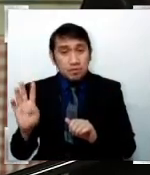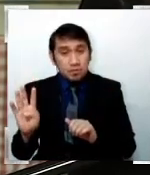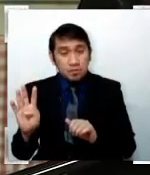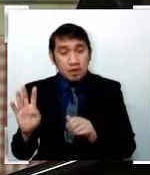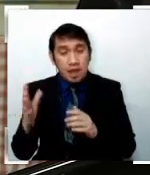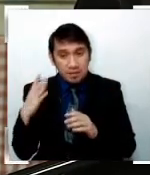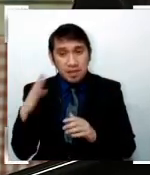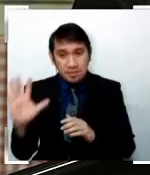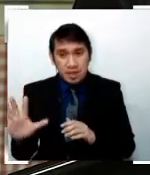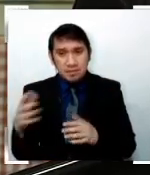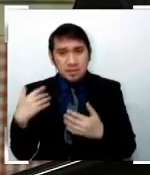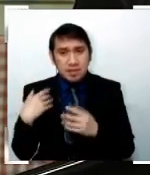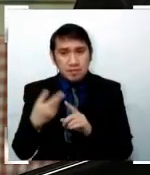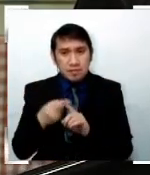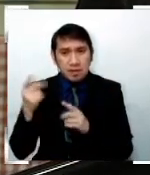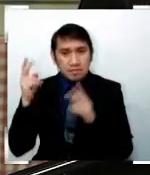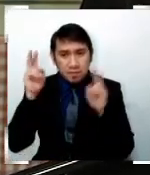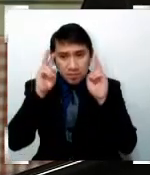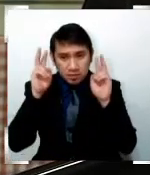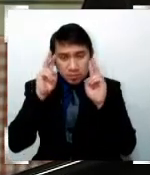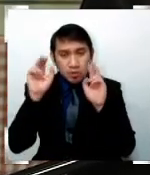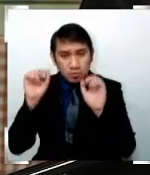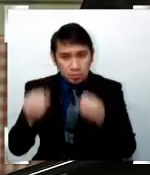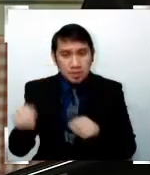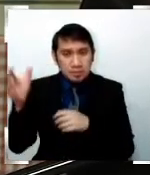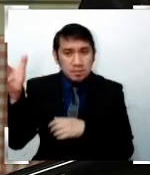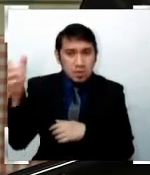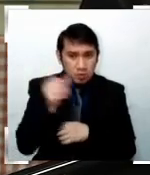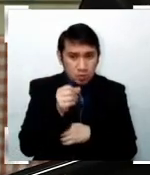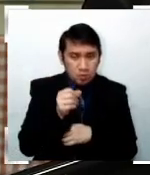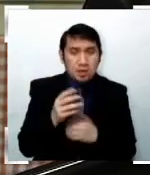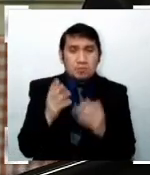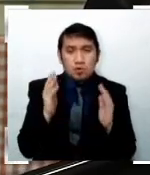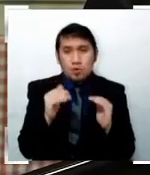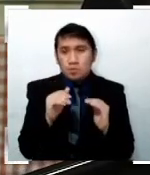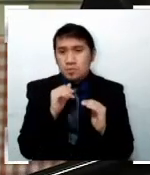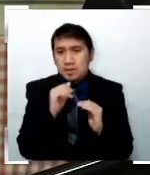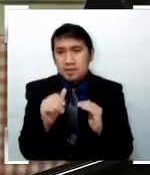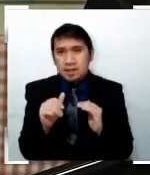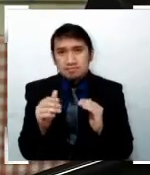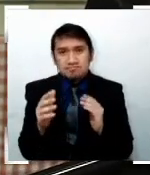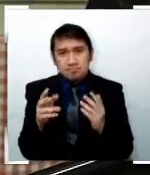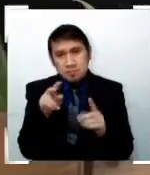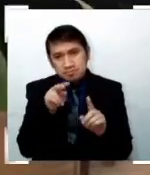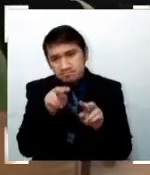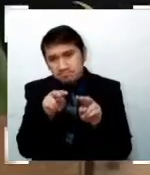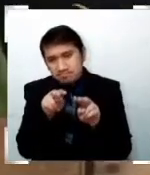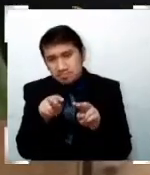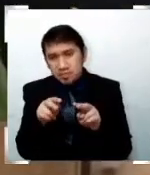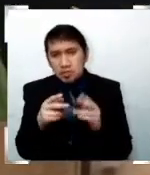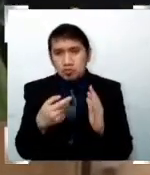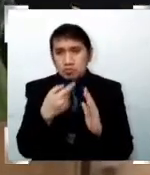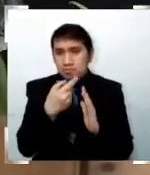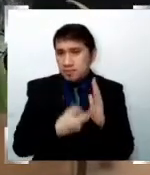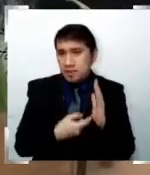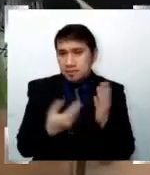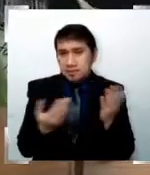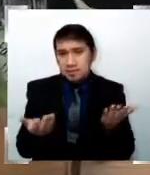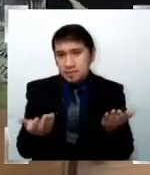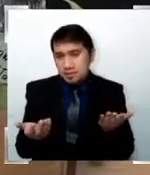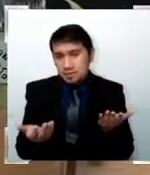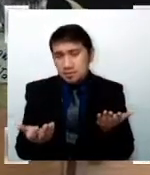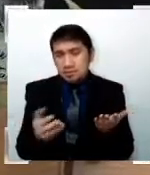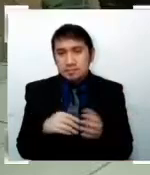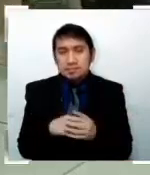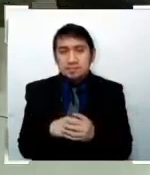Kaya with that, we are looking na dapat hindi masyadong gumalaw ang presyo dito sa Metro Manila. Sakaling may pagtaas, hindi rin naman